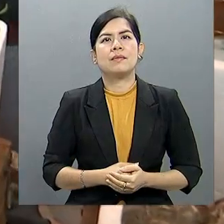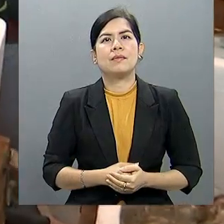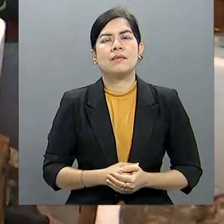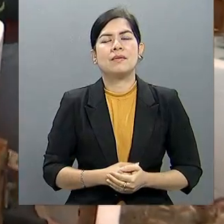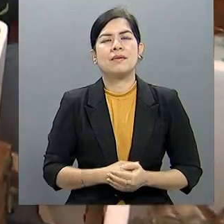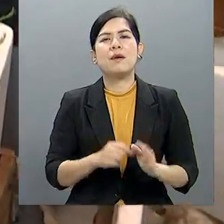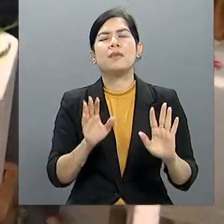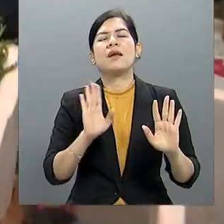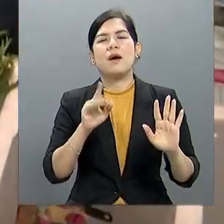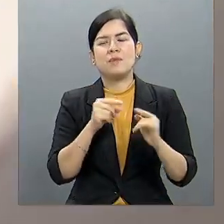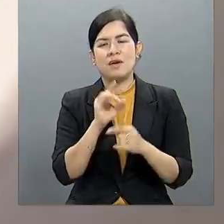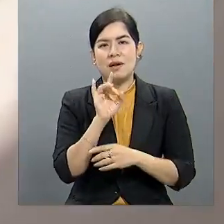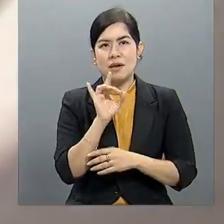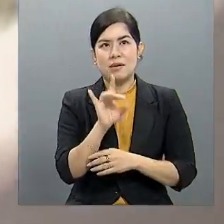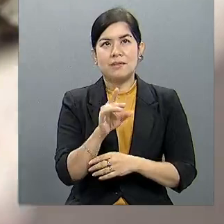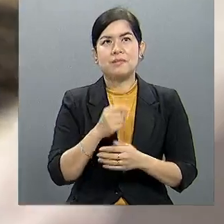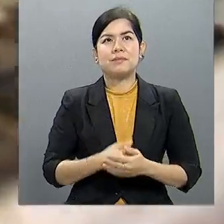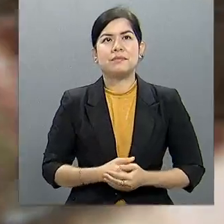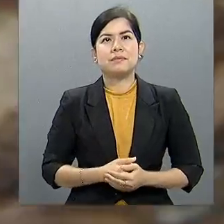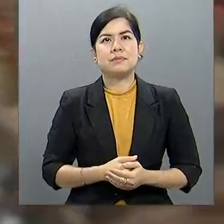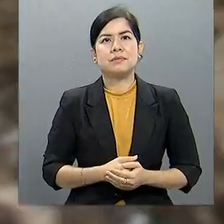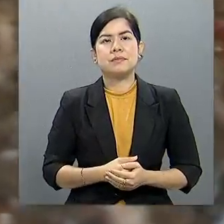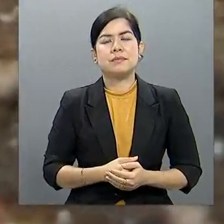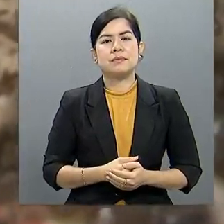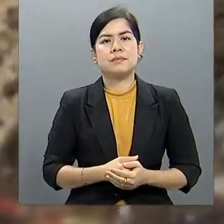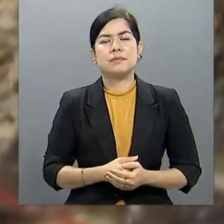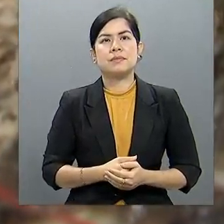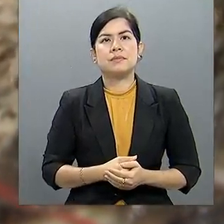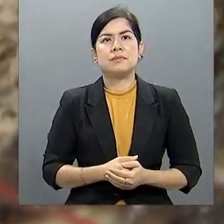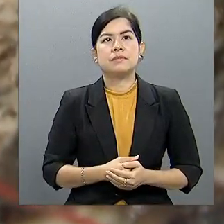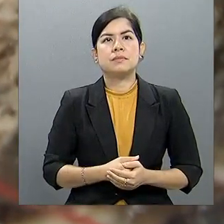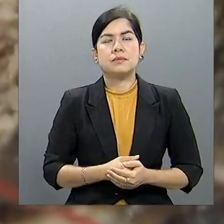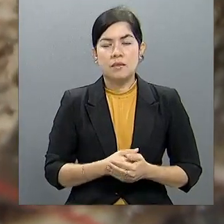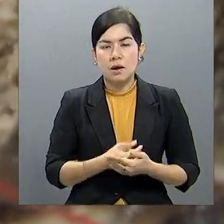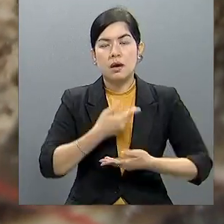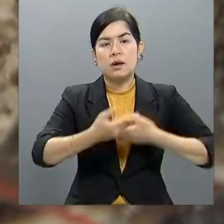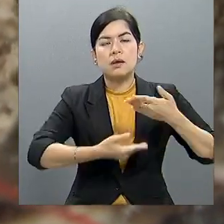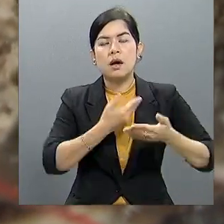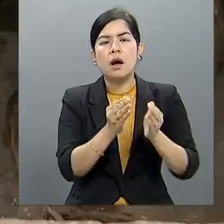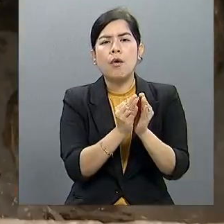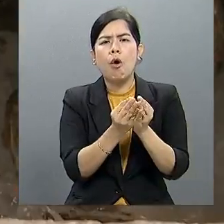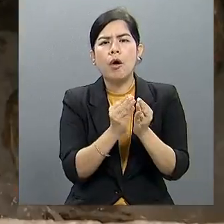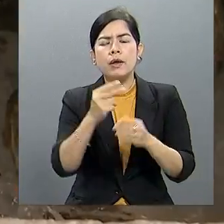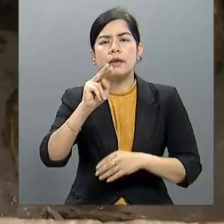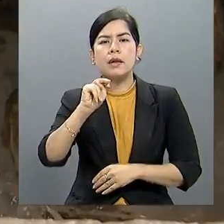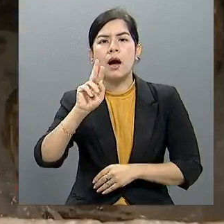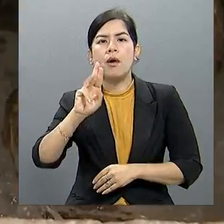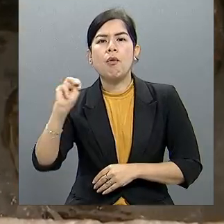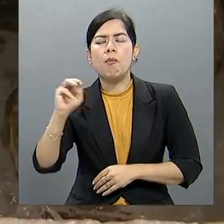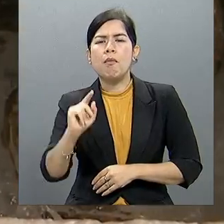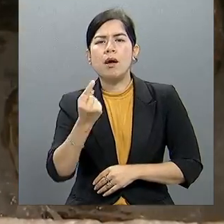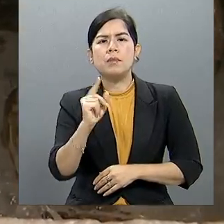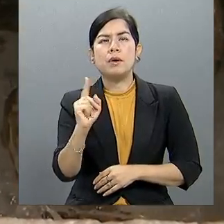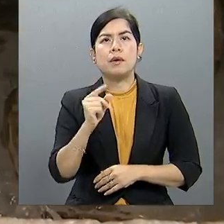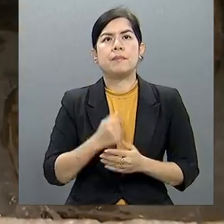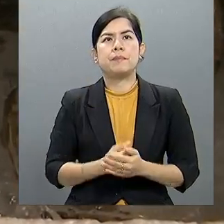กะทีตอนแล้อีกจะลืมพี่บิค่ะ ธุรกิจห่อยนางรมของเราเริ่มตนมาได้ยไค่ะเริ่มตนจากการท